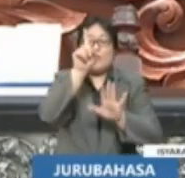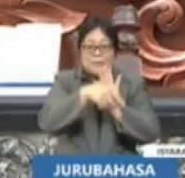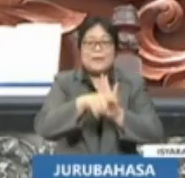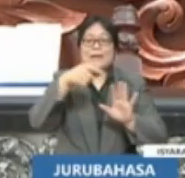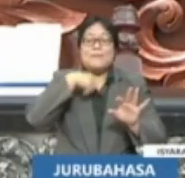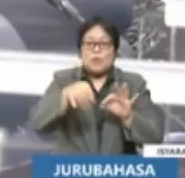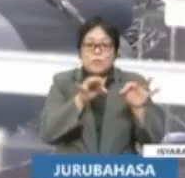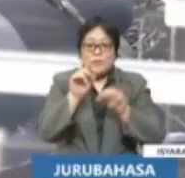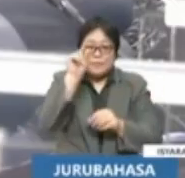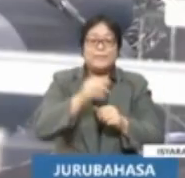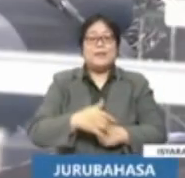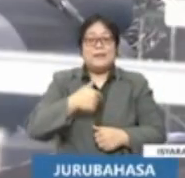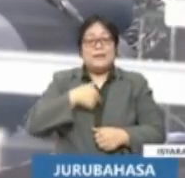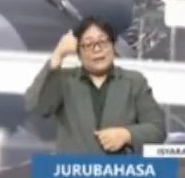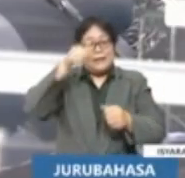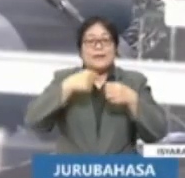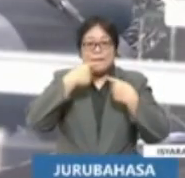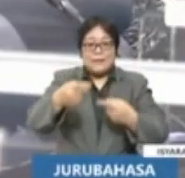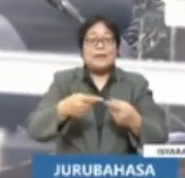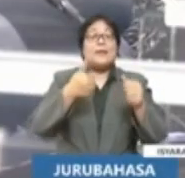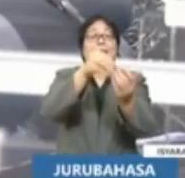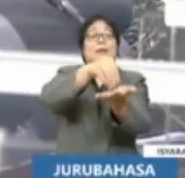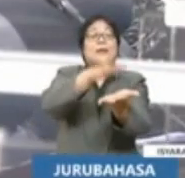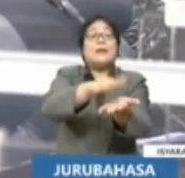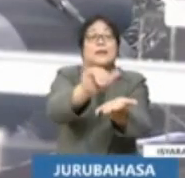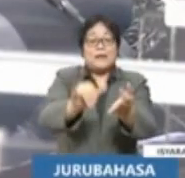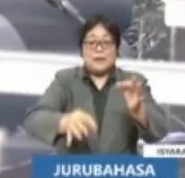minit. Apa? Saya perlu Nyaman. Sikit. Saya ingin nyatakan on record juga